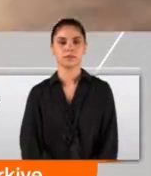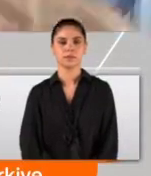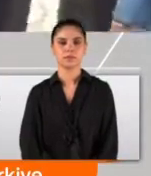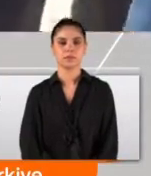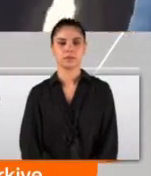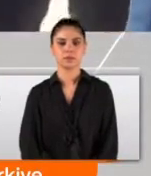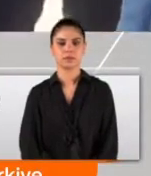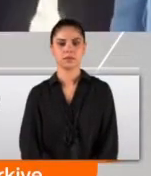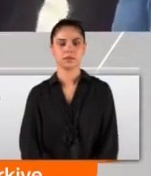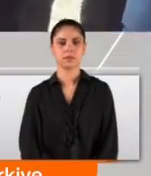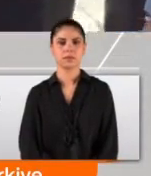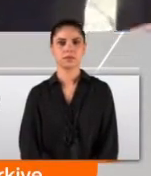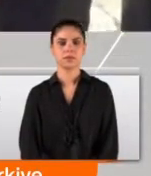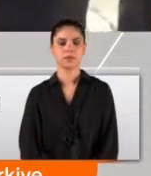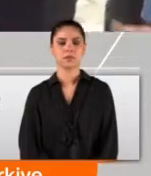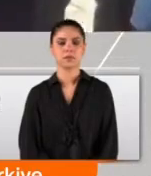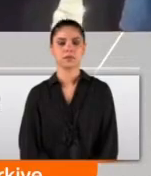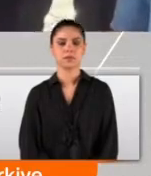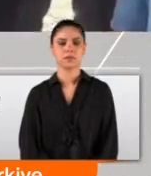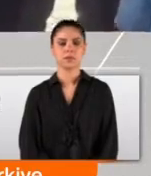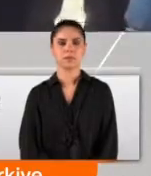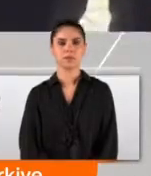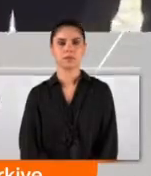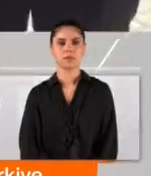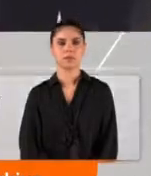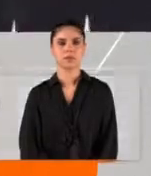yani sonuçta çok geniş bir çerçeve ifade ettiğini söylüyoruz.